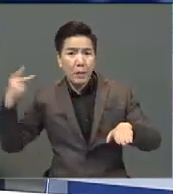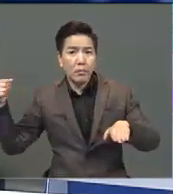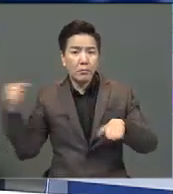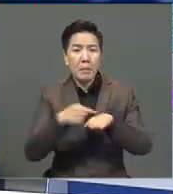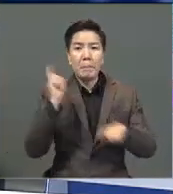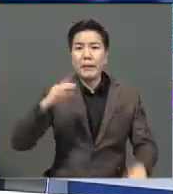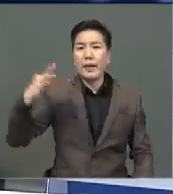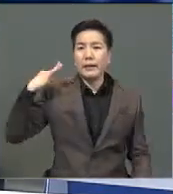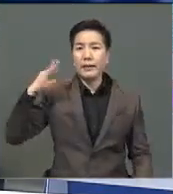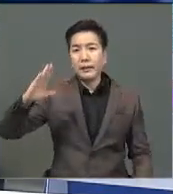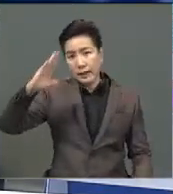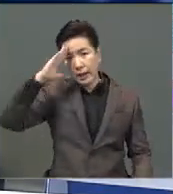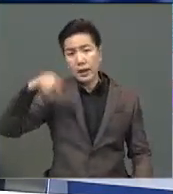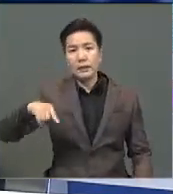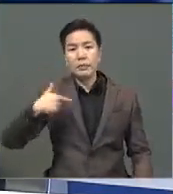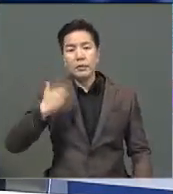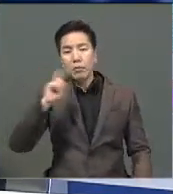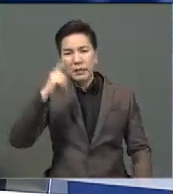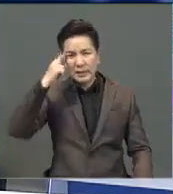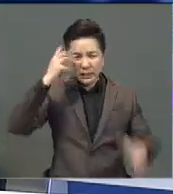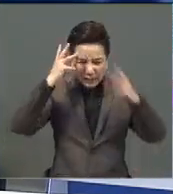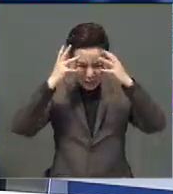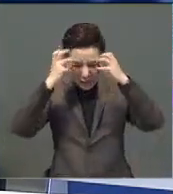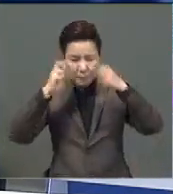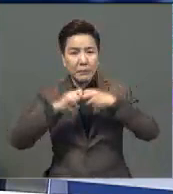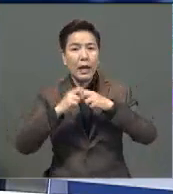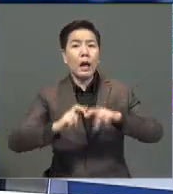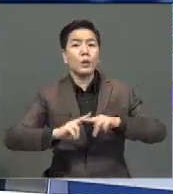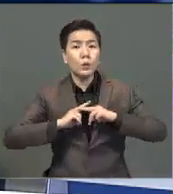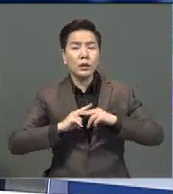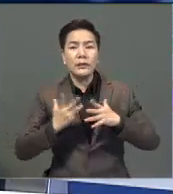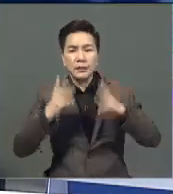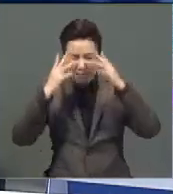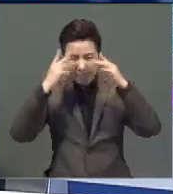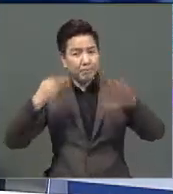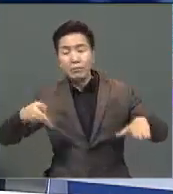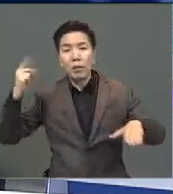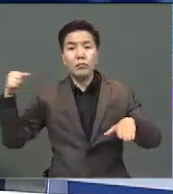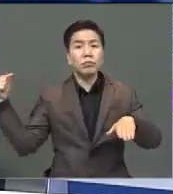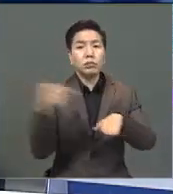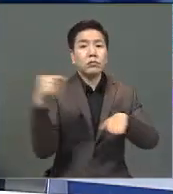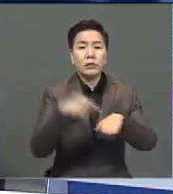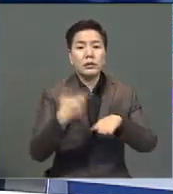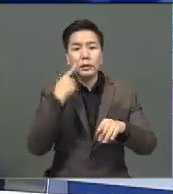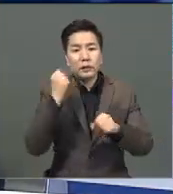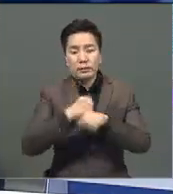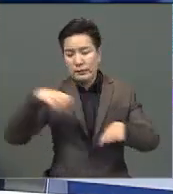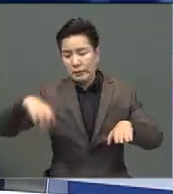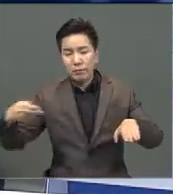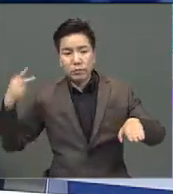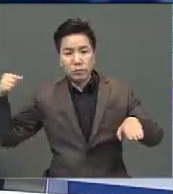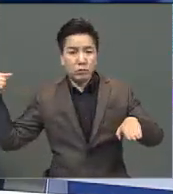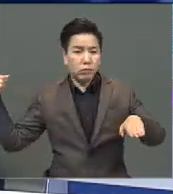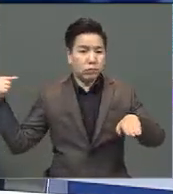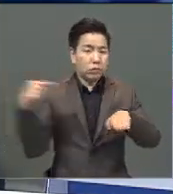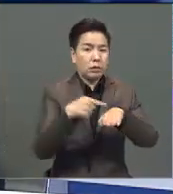เป็นอาสาสมัครทหารพลานที่มีอาการเครียดจากปัญหาส่วนตัวจนเกิดอาการคุ้มคลั่งยิงปืนในฐานปฏิบัติการแล้วกระ